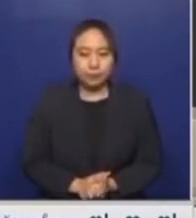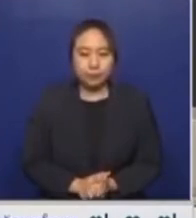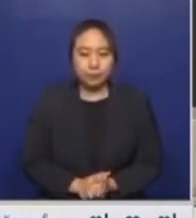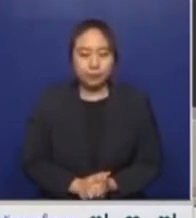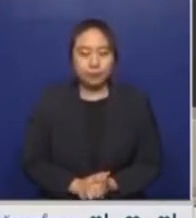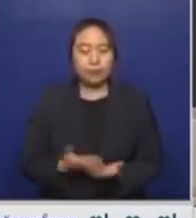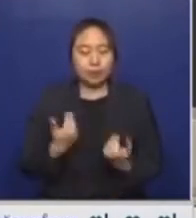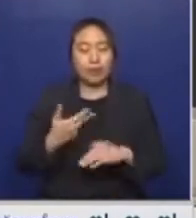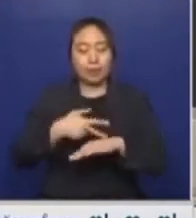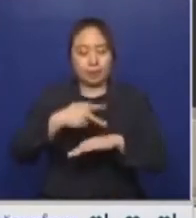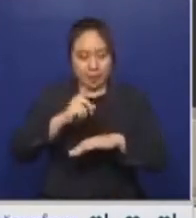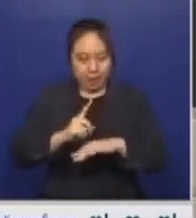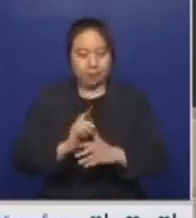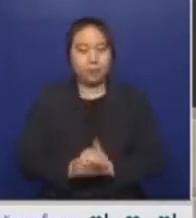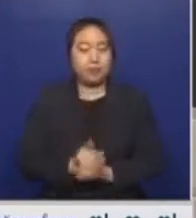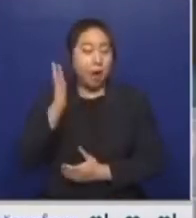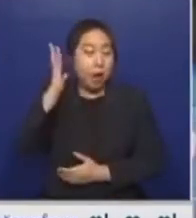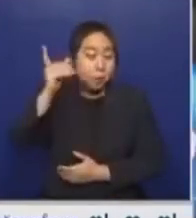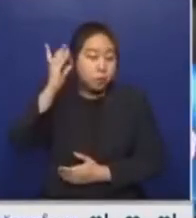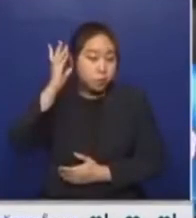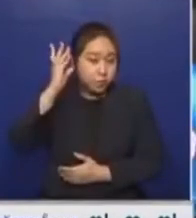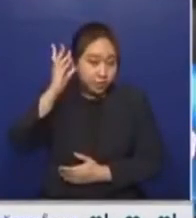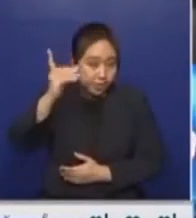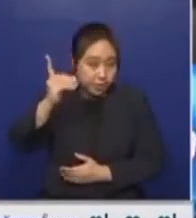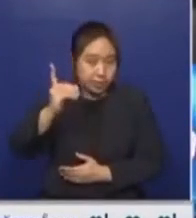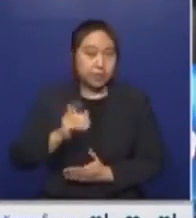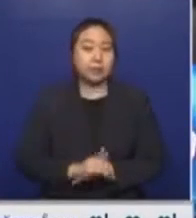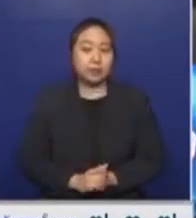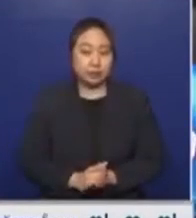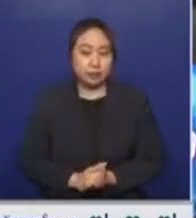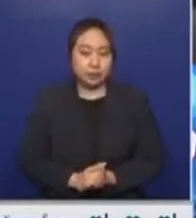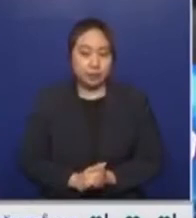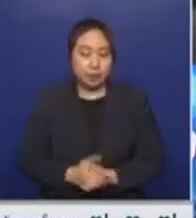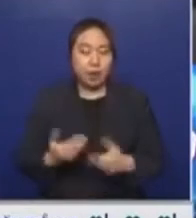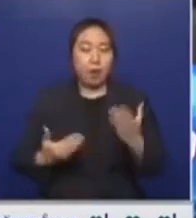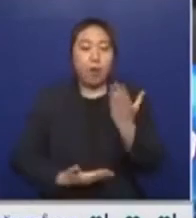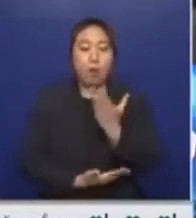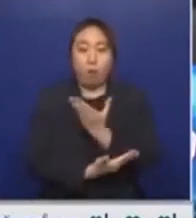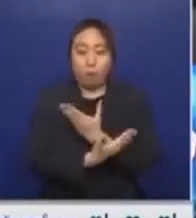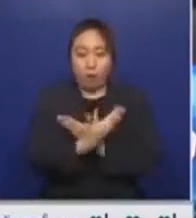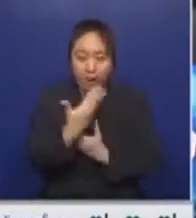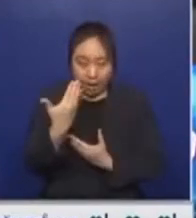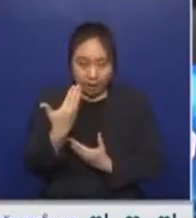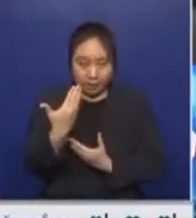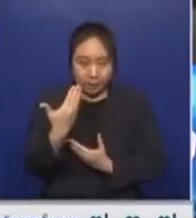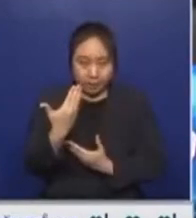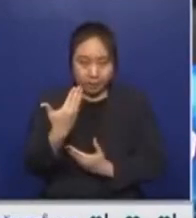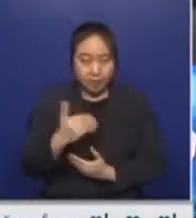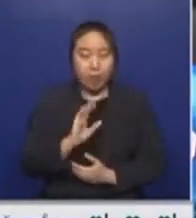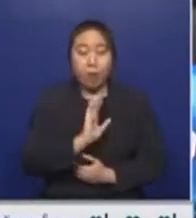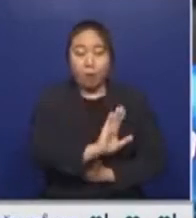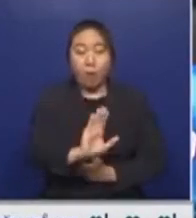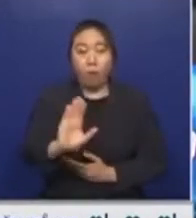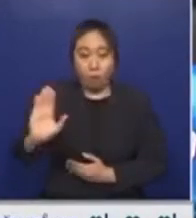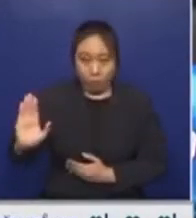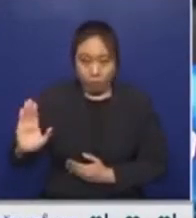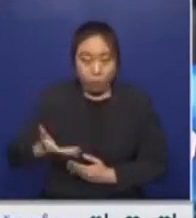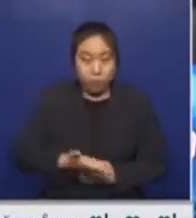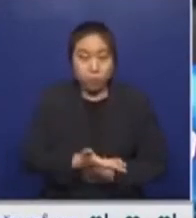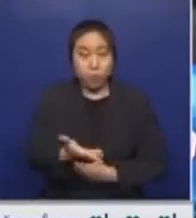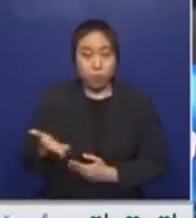ค่ะท่านประธานในวันพรุ่งนี้นะคะก็จะเป็นโอกาสนะคะของพวกท่านนะคะ